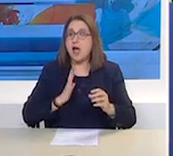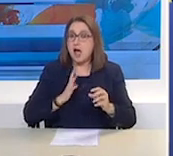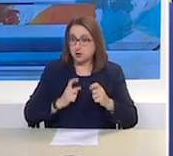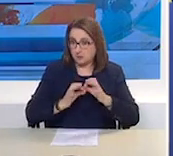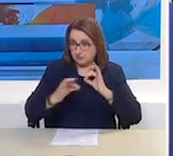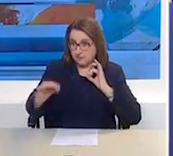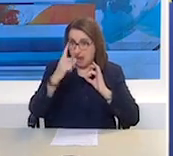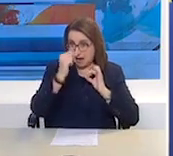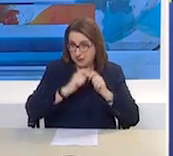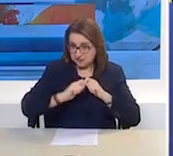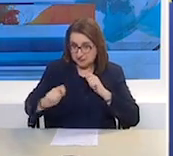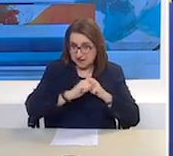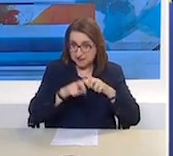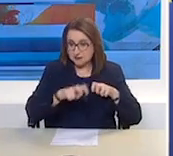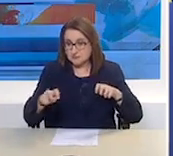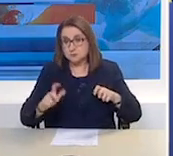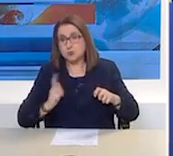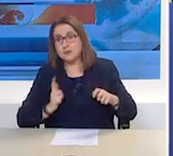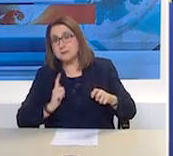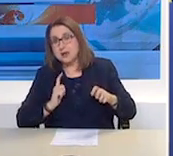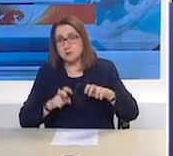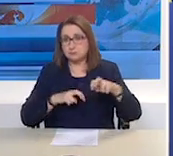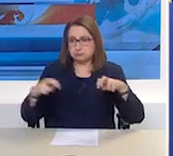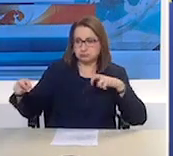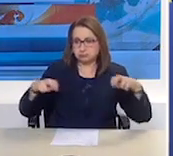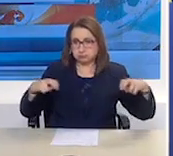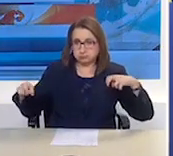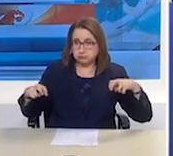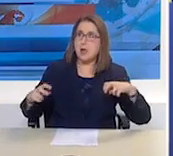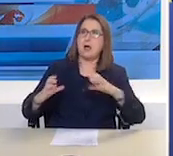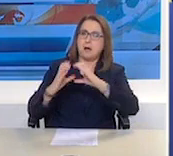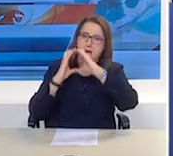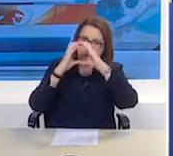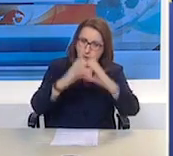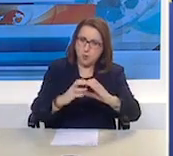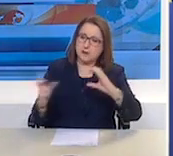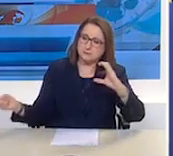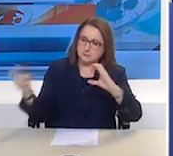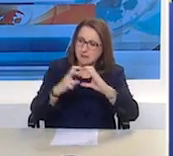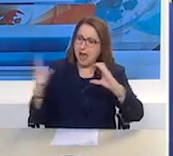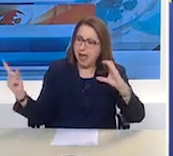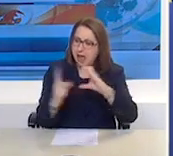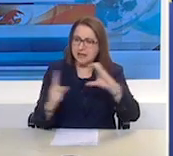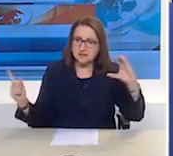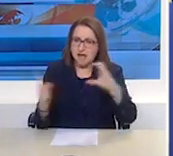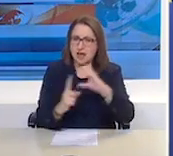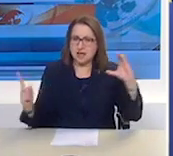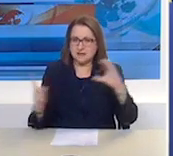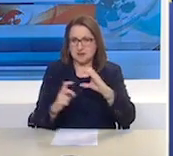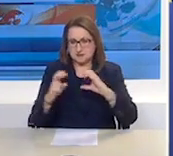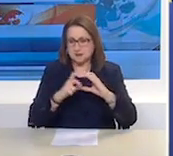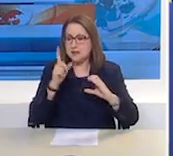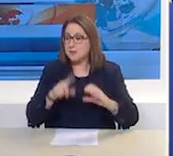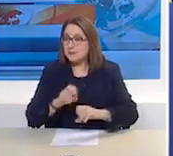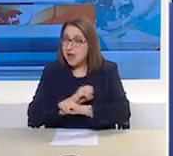στους χώρους αναμονής και κατά την επιβίβασή τους στα μέσα. Οι πάροχοι υπηρεσιών σε όλους τους τομείς οφείλουν να ενημερώνουν